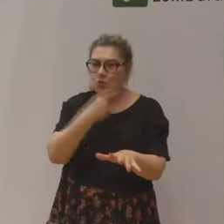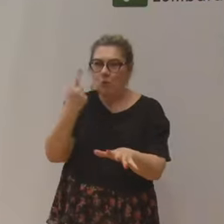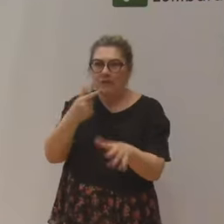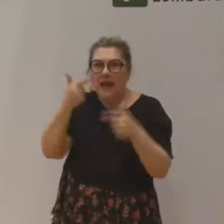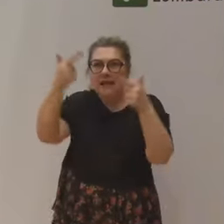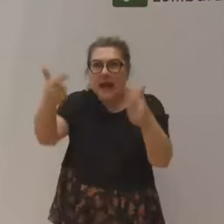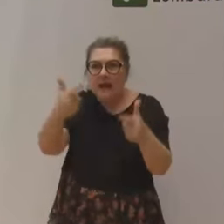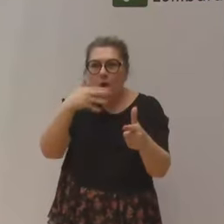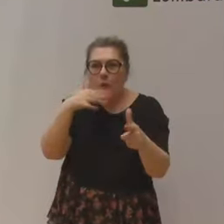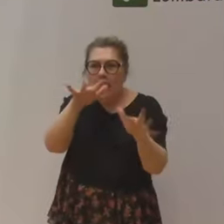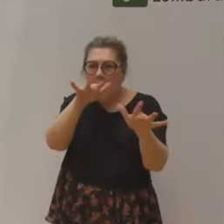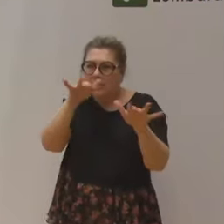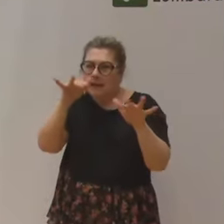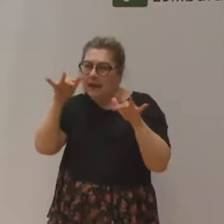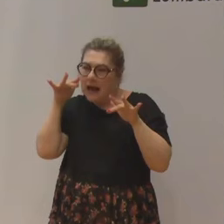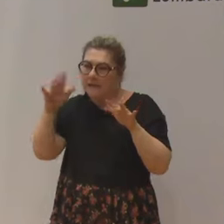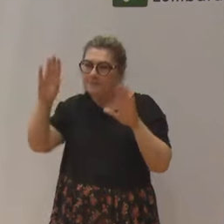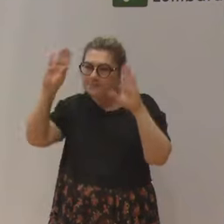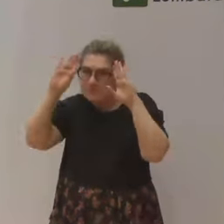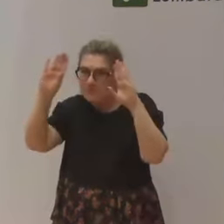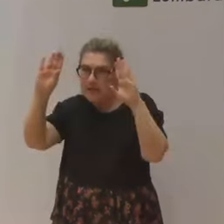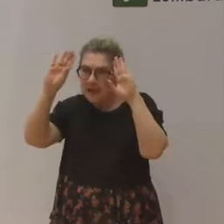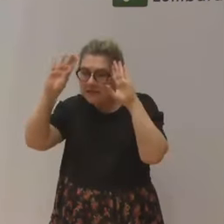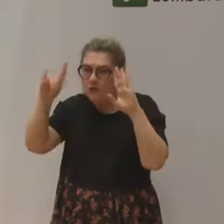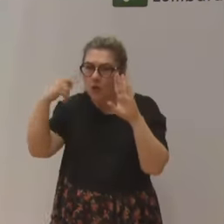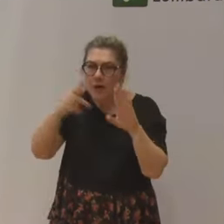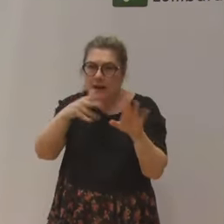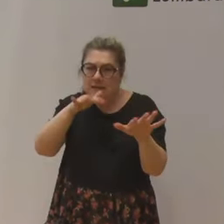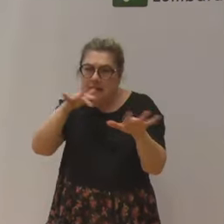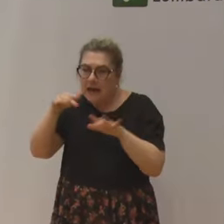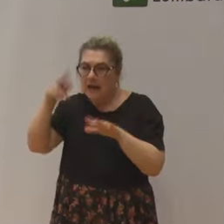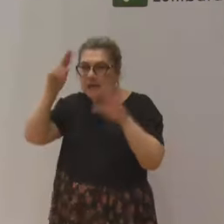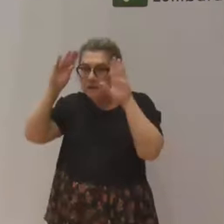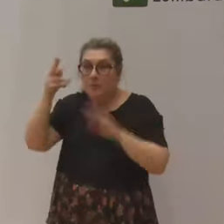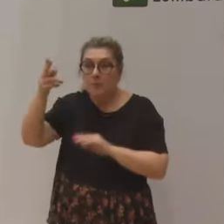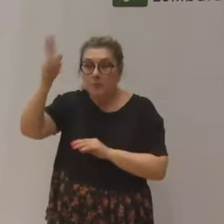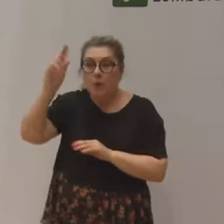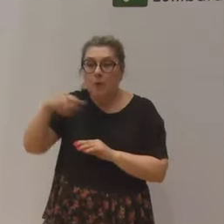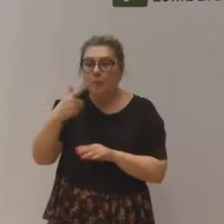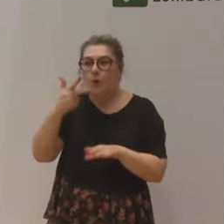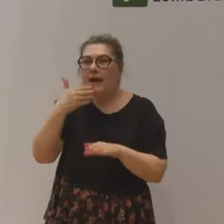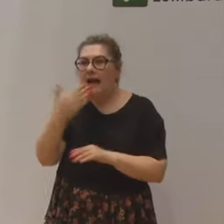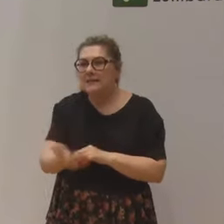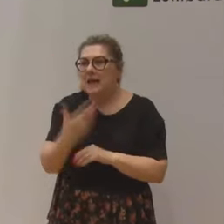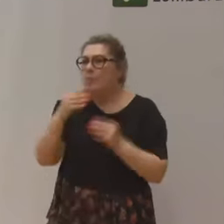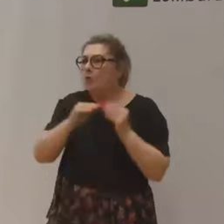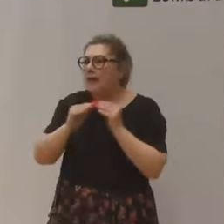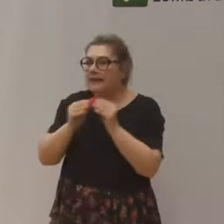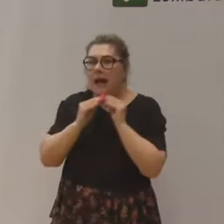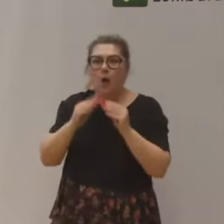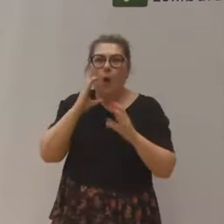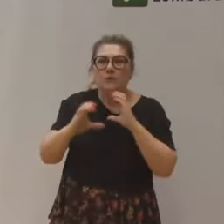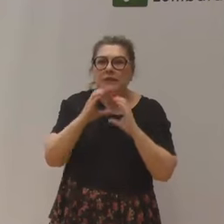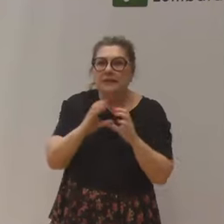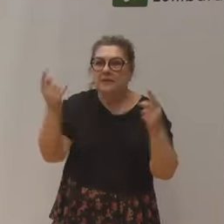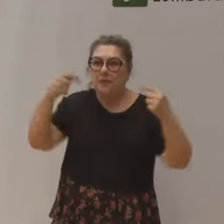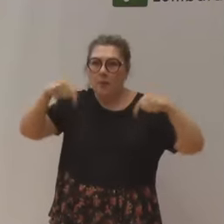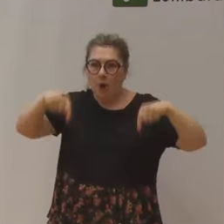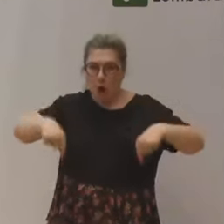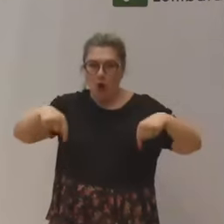e attirare di più l'attenzione, proprio attraverso una modalità comunicativa che